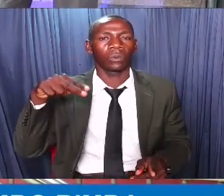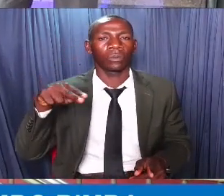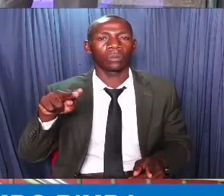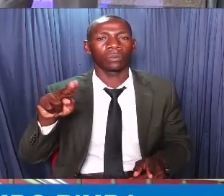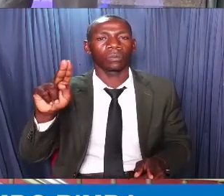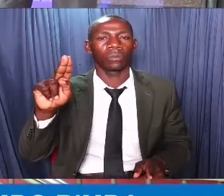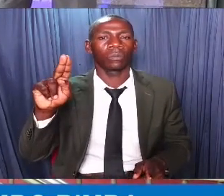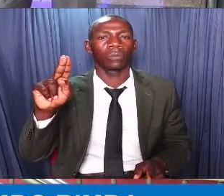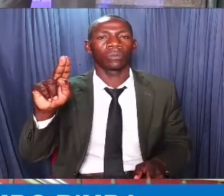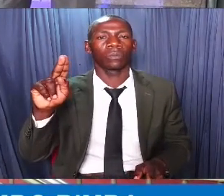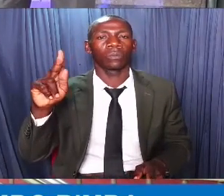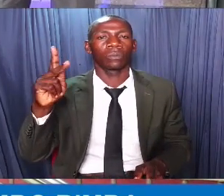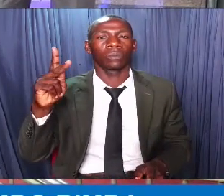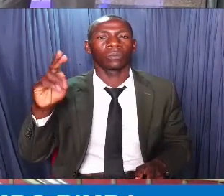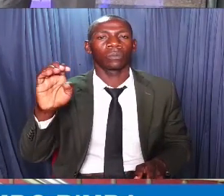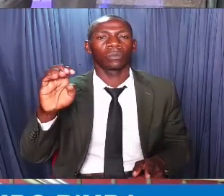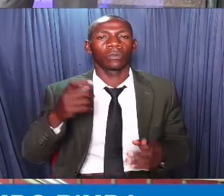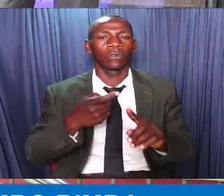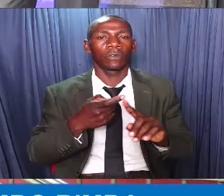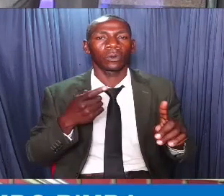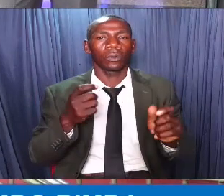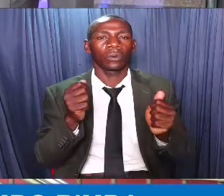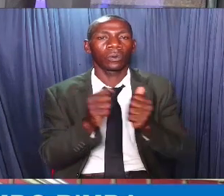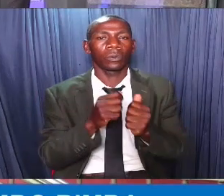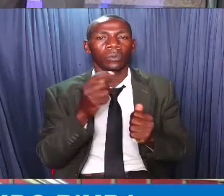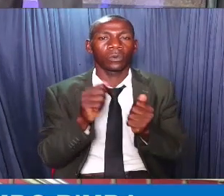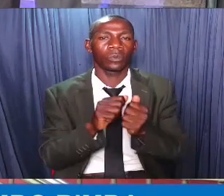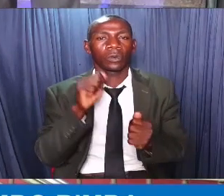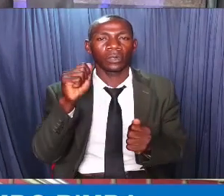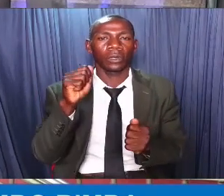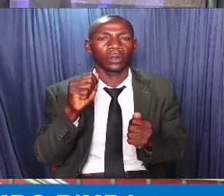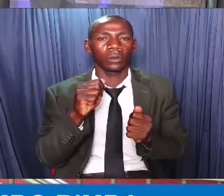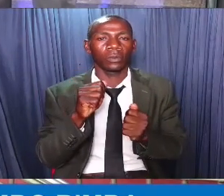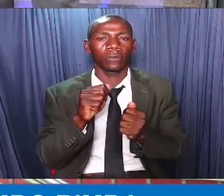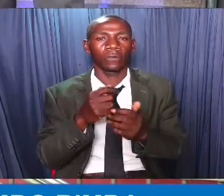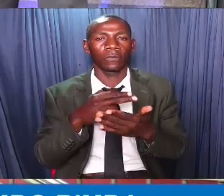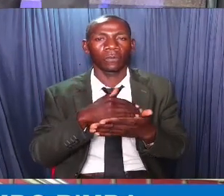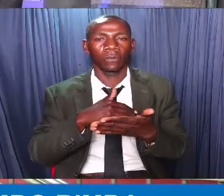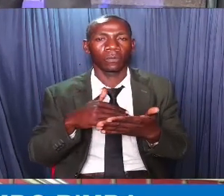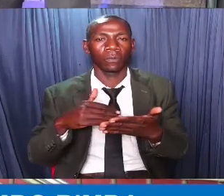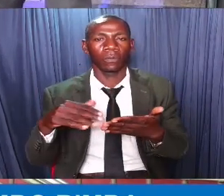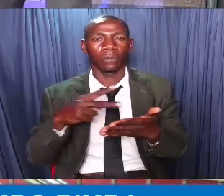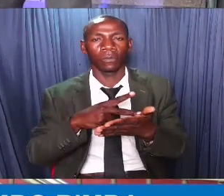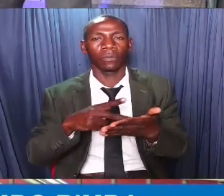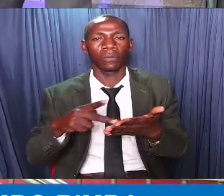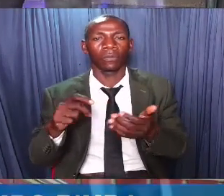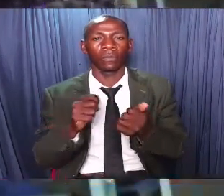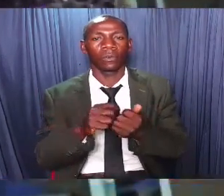hapo kwanza tu. 11. Luka 15:11 tusomee hapo. Luke 15:11